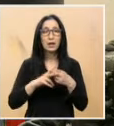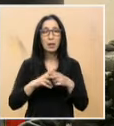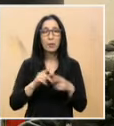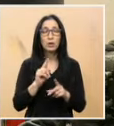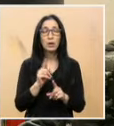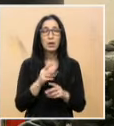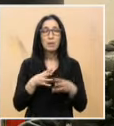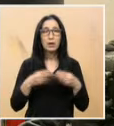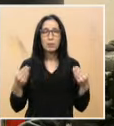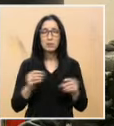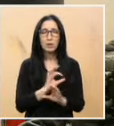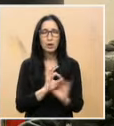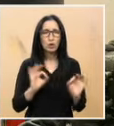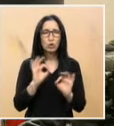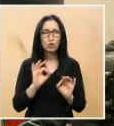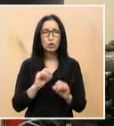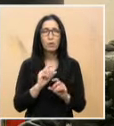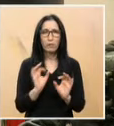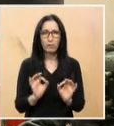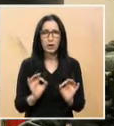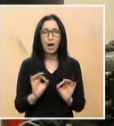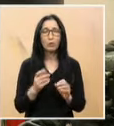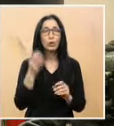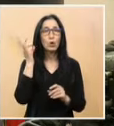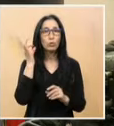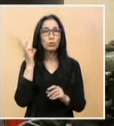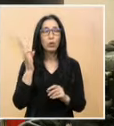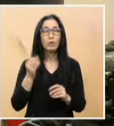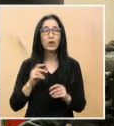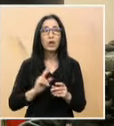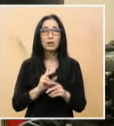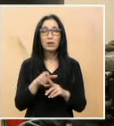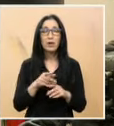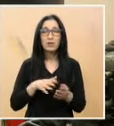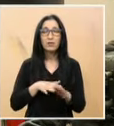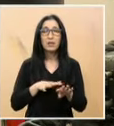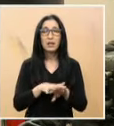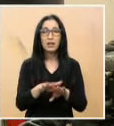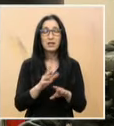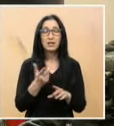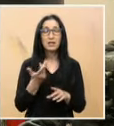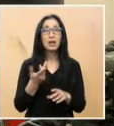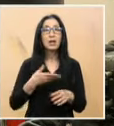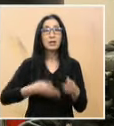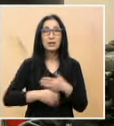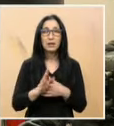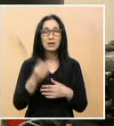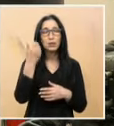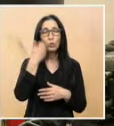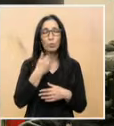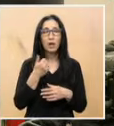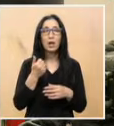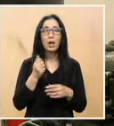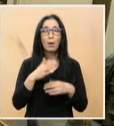ремонт, с което да не им липсва нищо в реални условия, излизани после при интеграцията им в производството, да